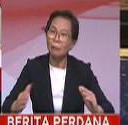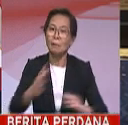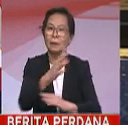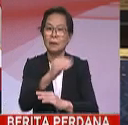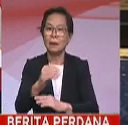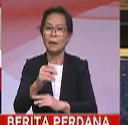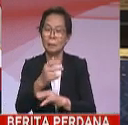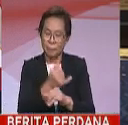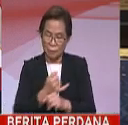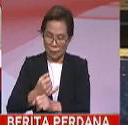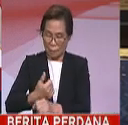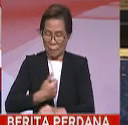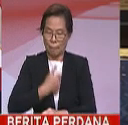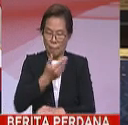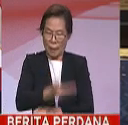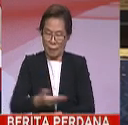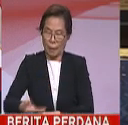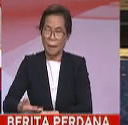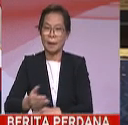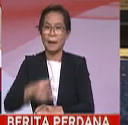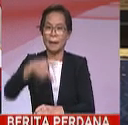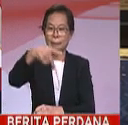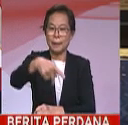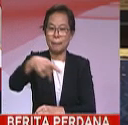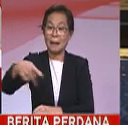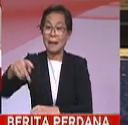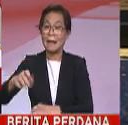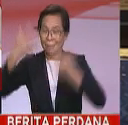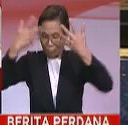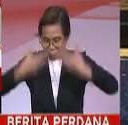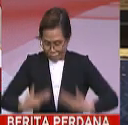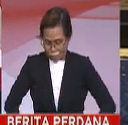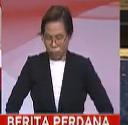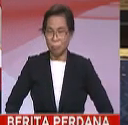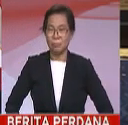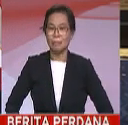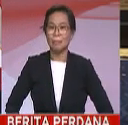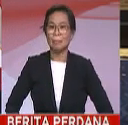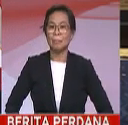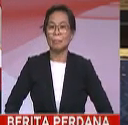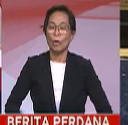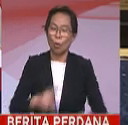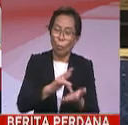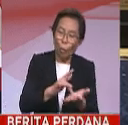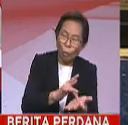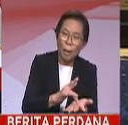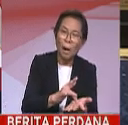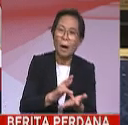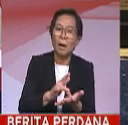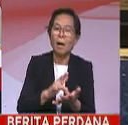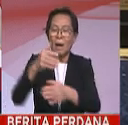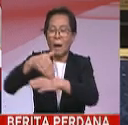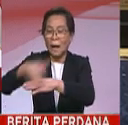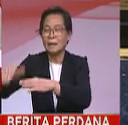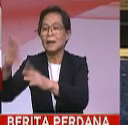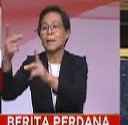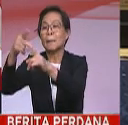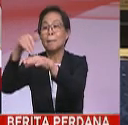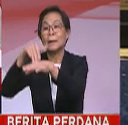serta penjagaan diri, kelengkapan PPE, peranti perubatan dan ubatan pada petugas